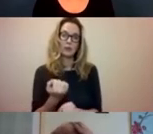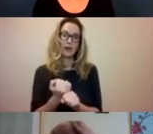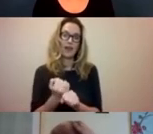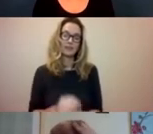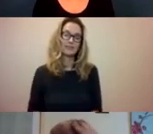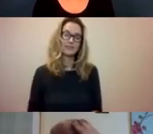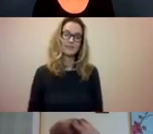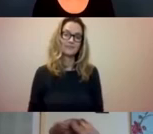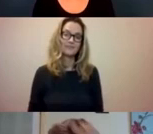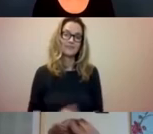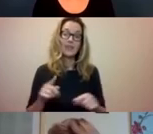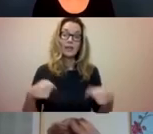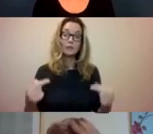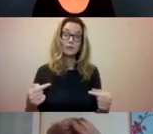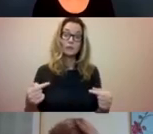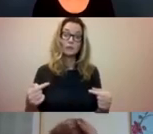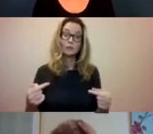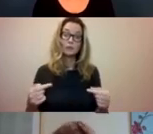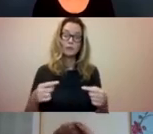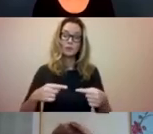En toen kwam er een breuk.